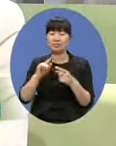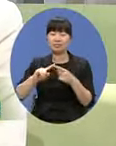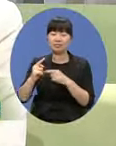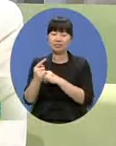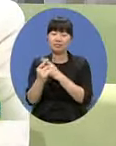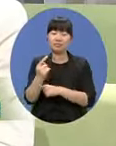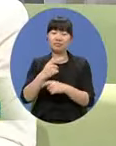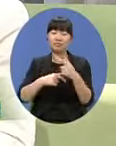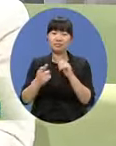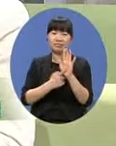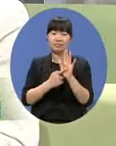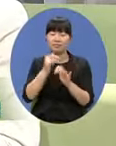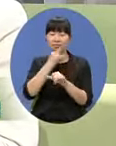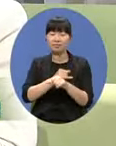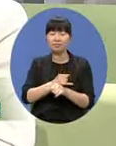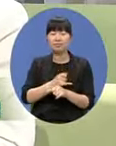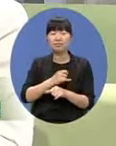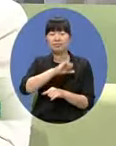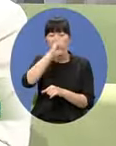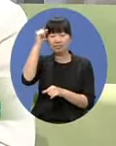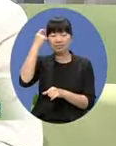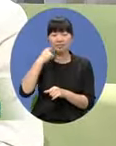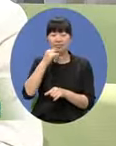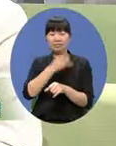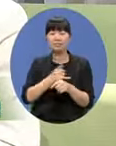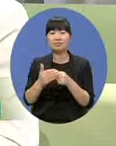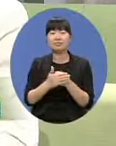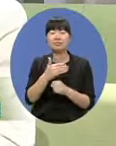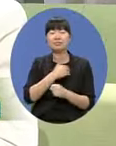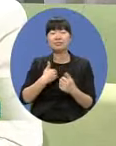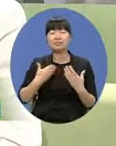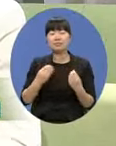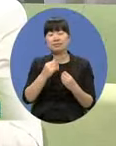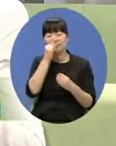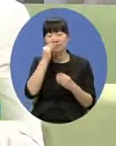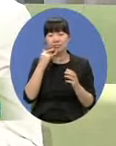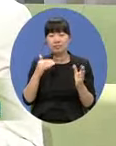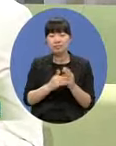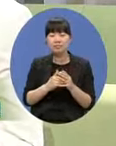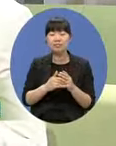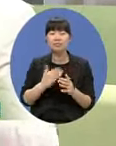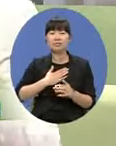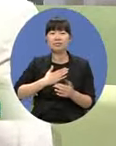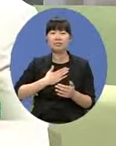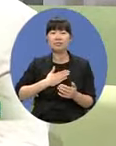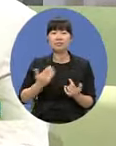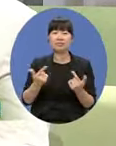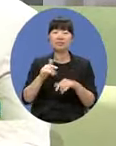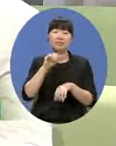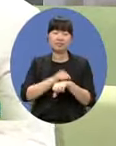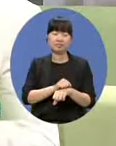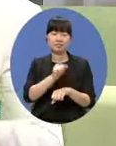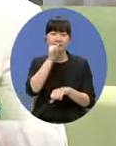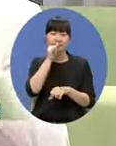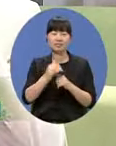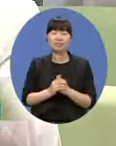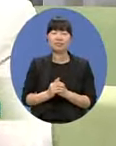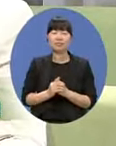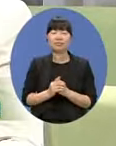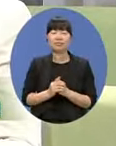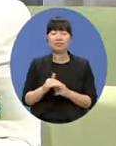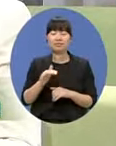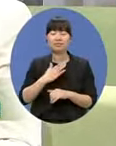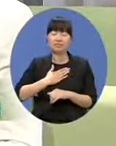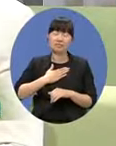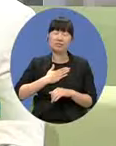더 발휘되면 본인이 성취감을 느끼니까 자신감이 생기고 이 자신감은 감정 조절을 잘할 수 있게 해줍니다. 그러면 잘